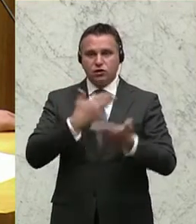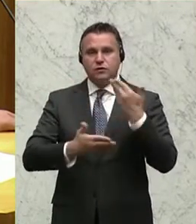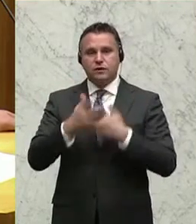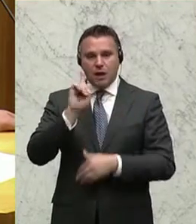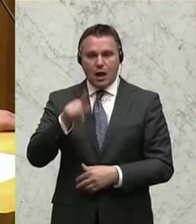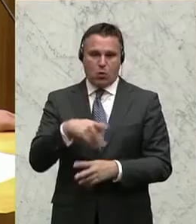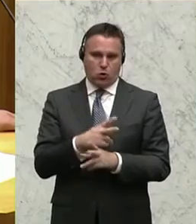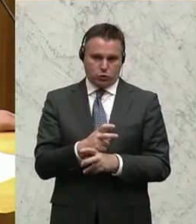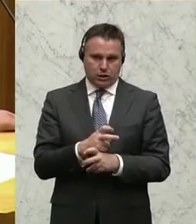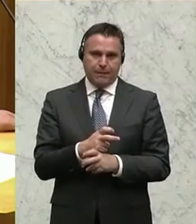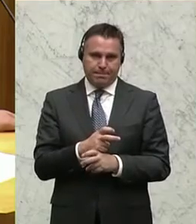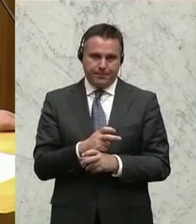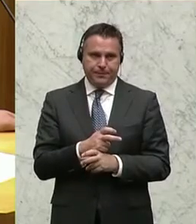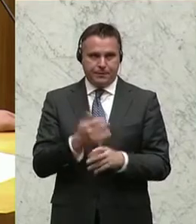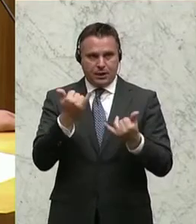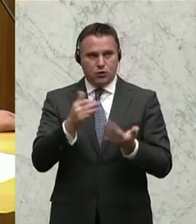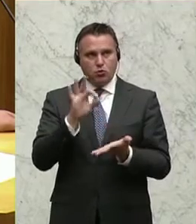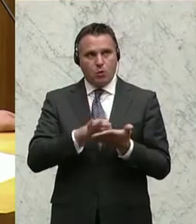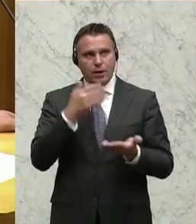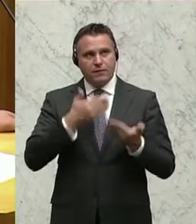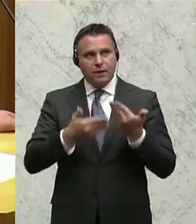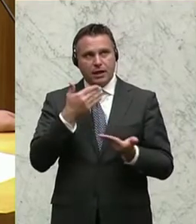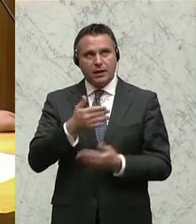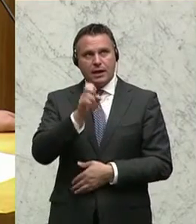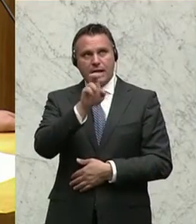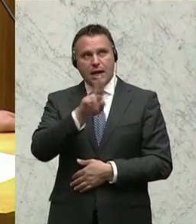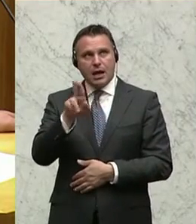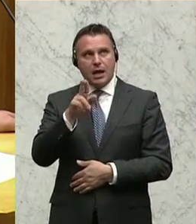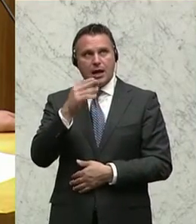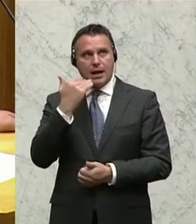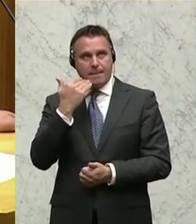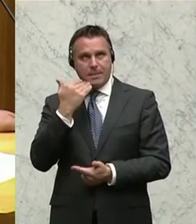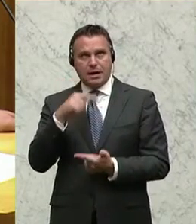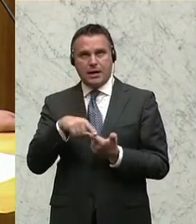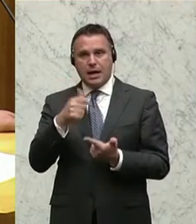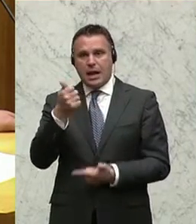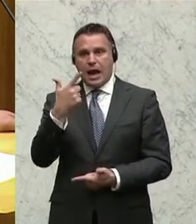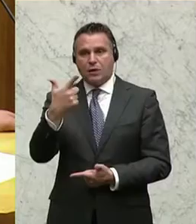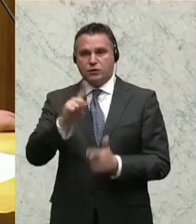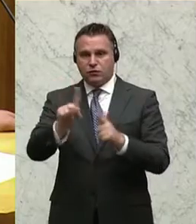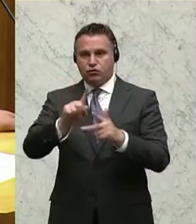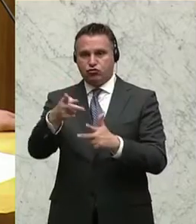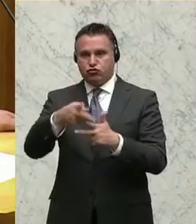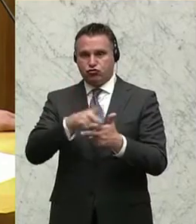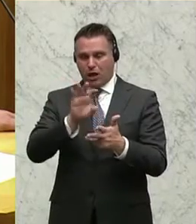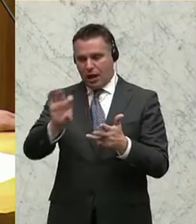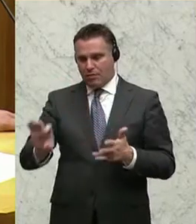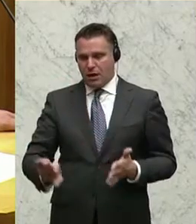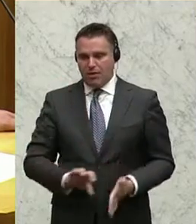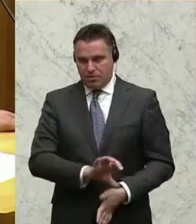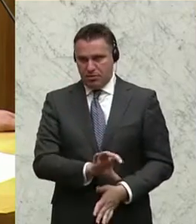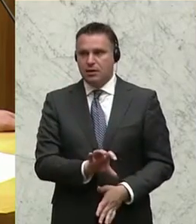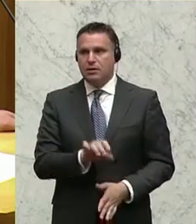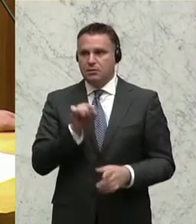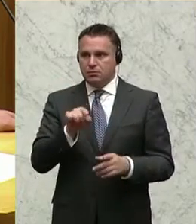als solches bedeutet. Da gibt es ja derzeit Verhandlungen zwischen der EU, USA und 21 Staaten. Da geht es